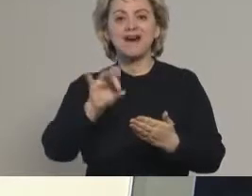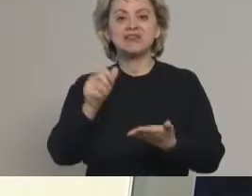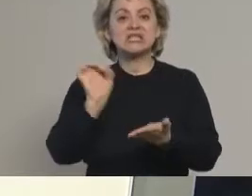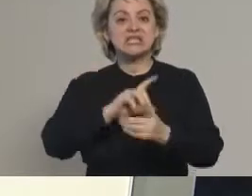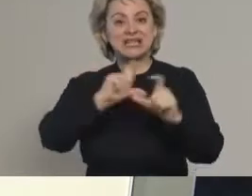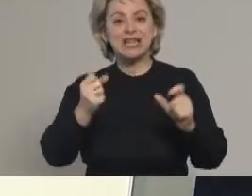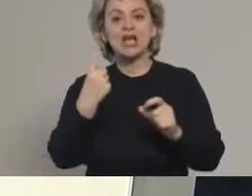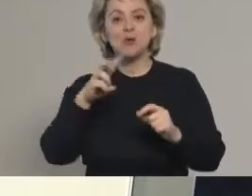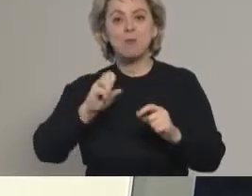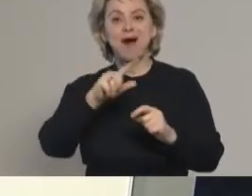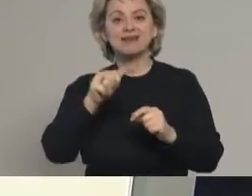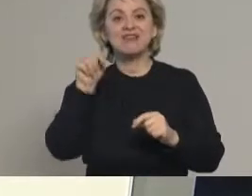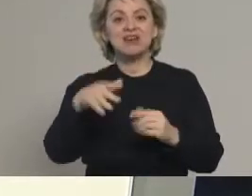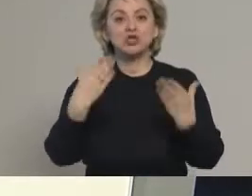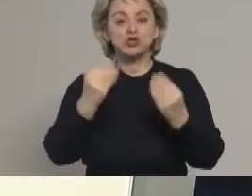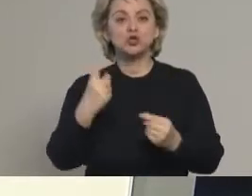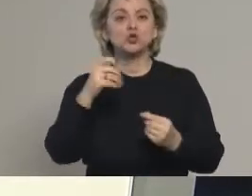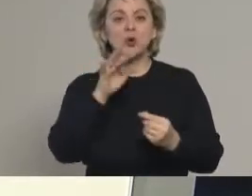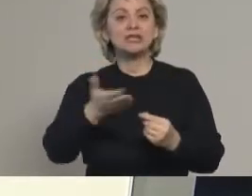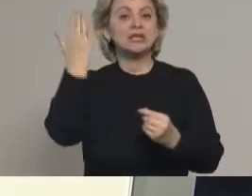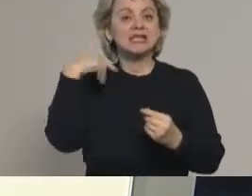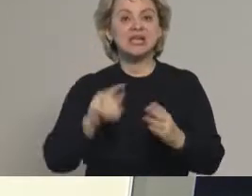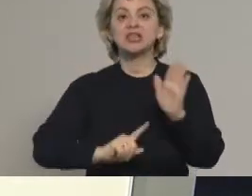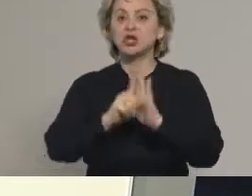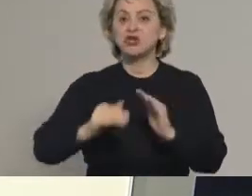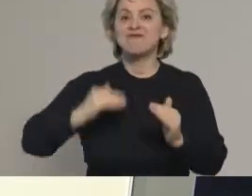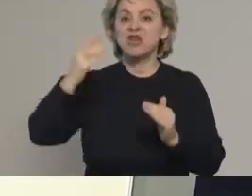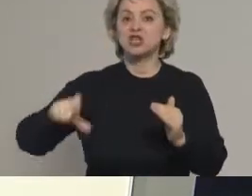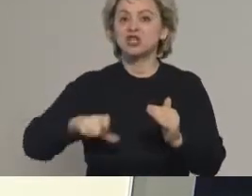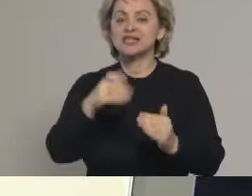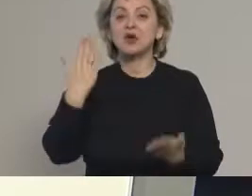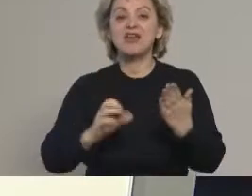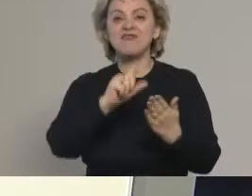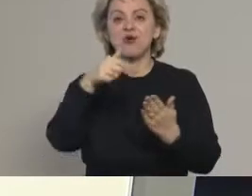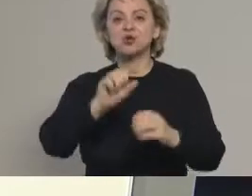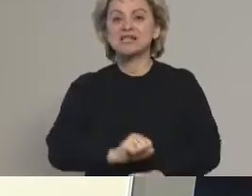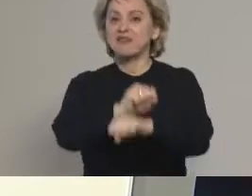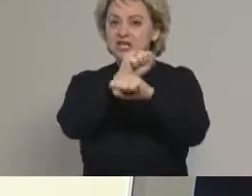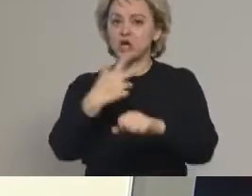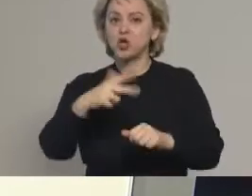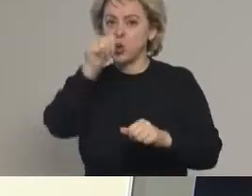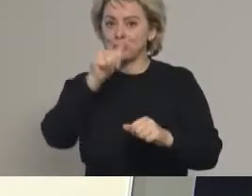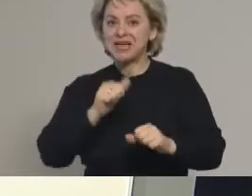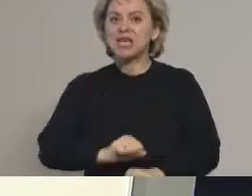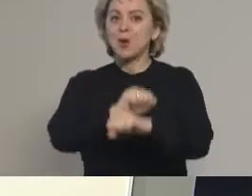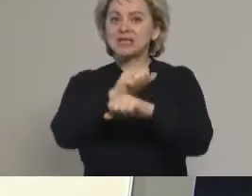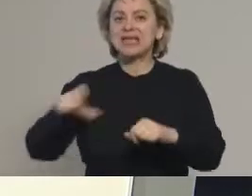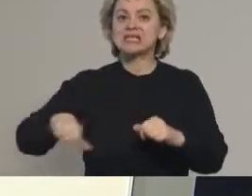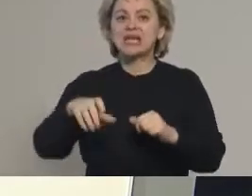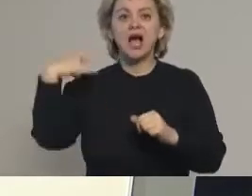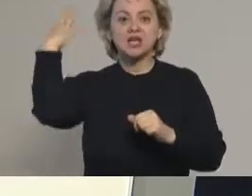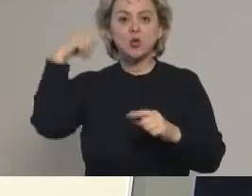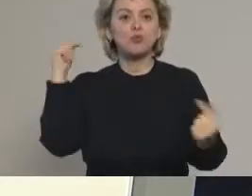Шолохов-центре 11 марта. Именно в этот день, 100 лет назад, началось Верхнедонское или Вешенское восстание. Трехмесячный мятеж донских